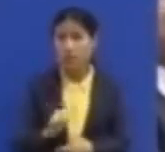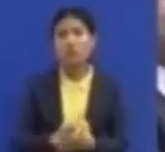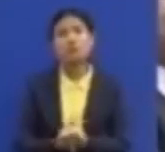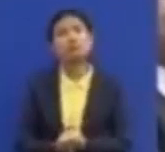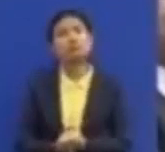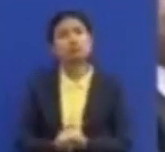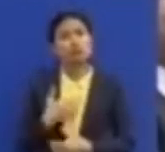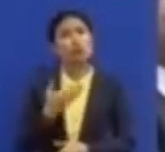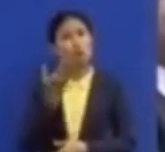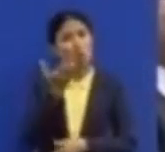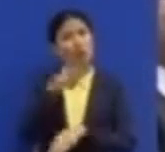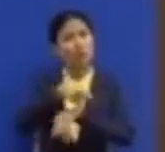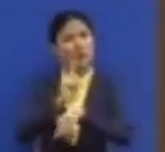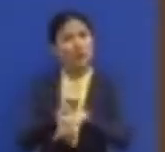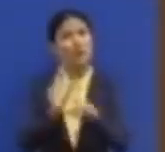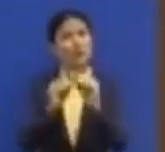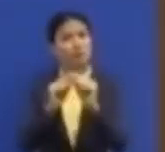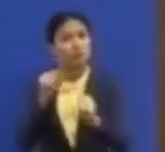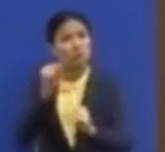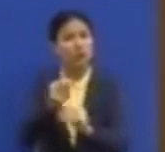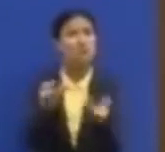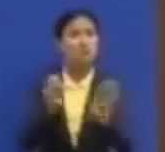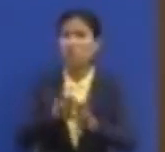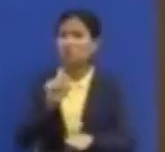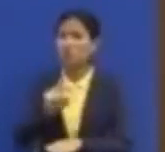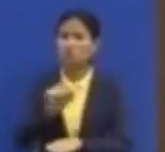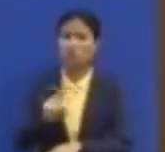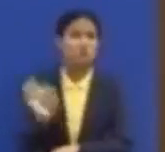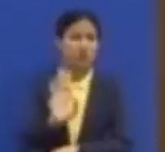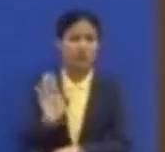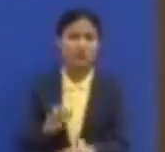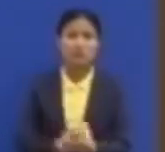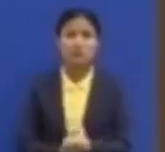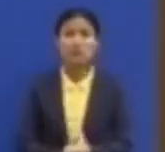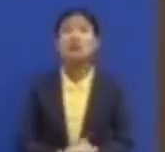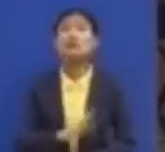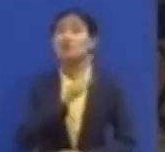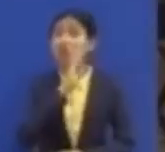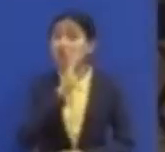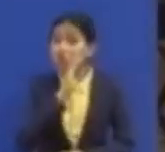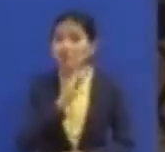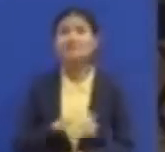ครับ ครับขอบคุณครับถ้าปิดนานแล้ว